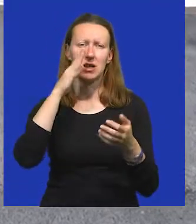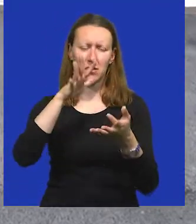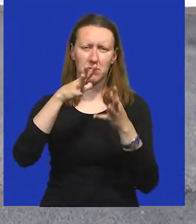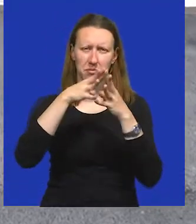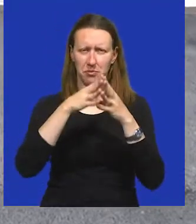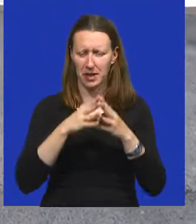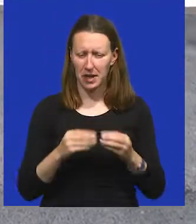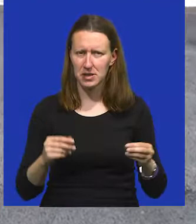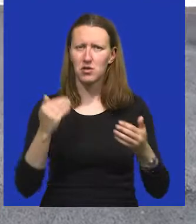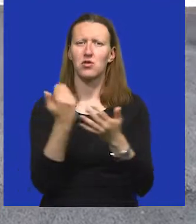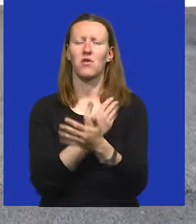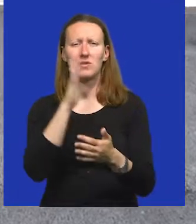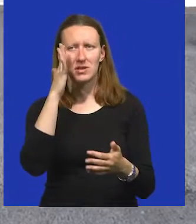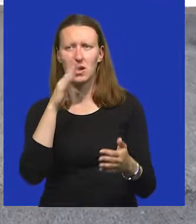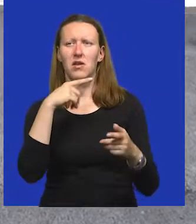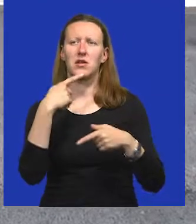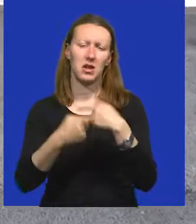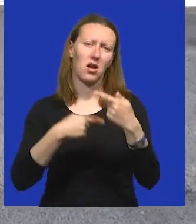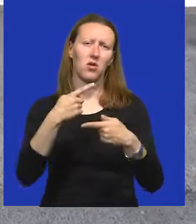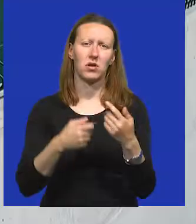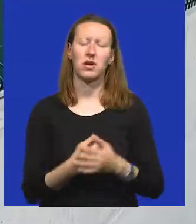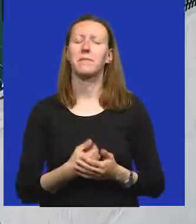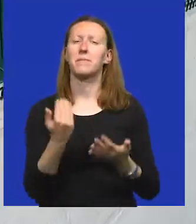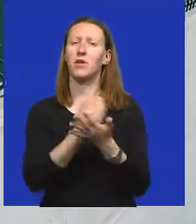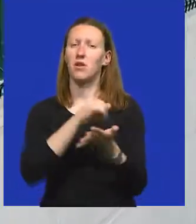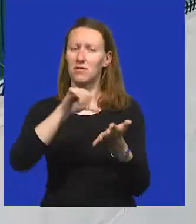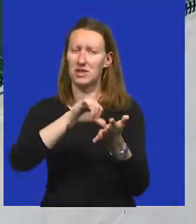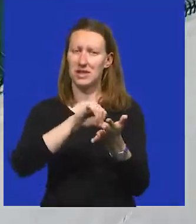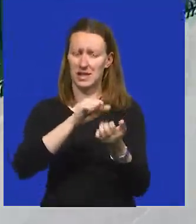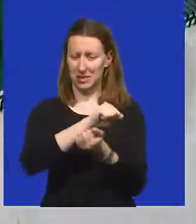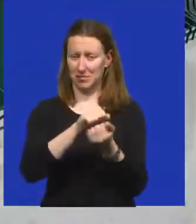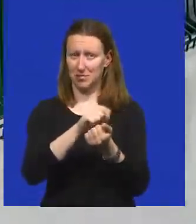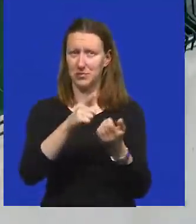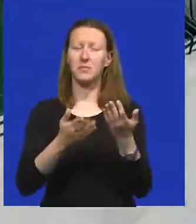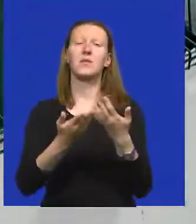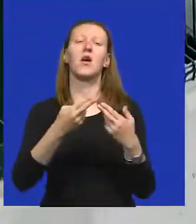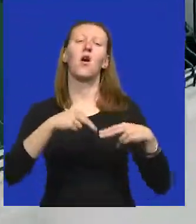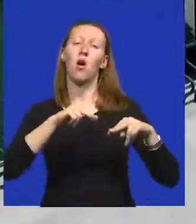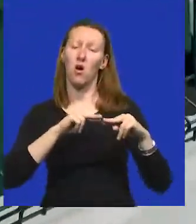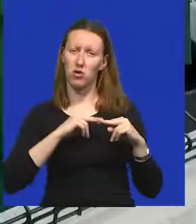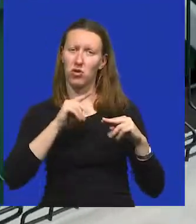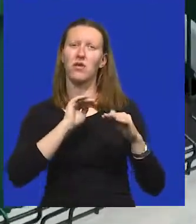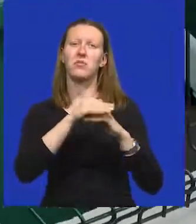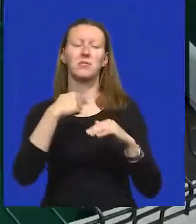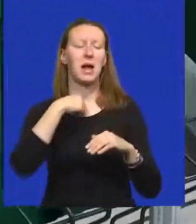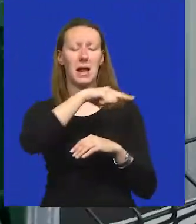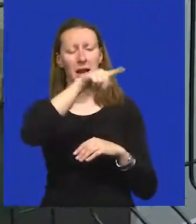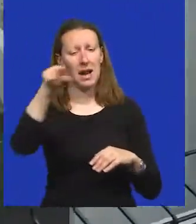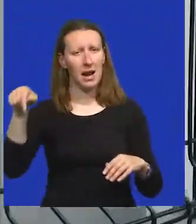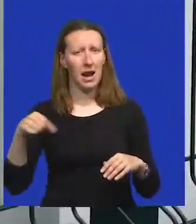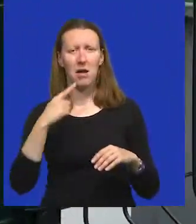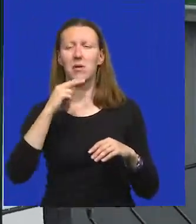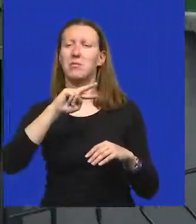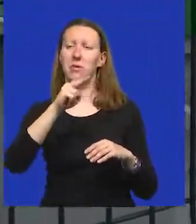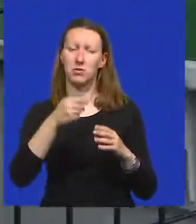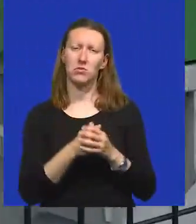essere fuso, per essere creato altro vetro e così avanti. Il nuovo centro di riciclaggio aumenta la responsabilità verso noi stessi